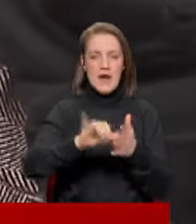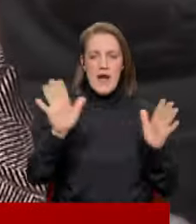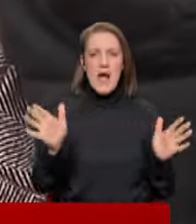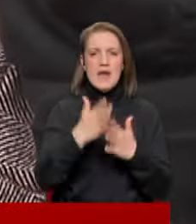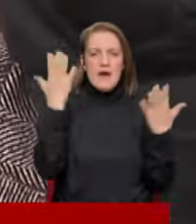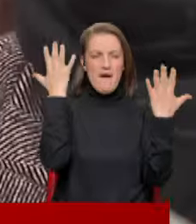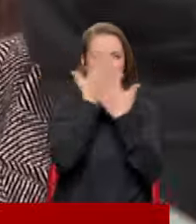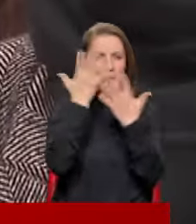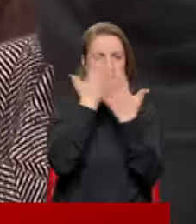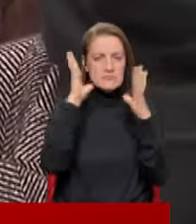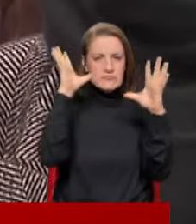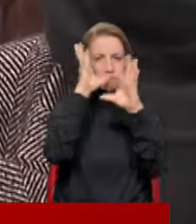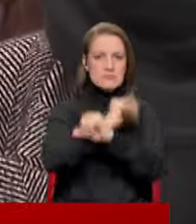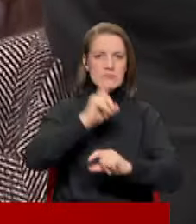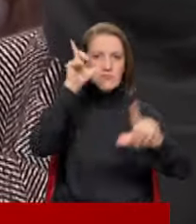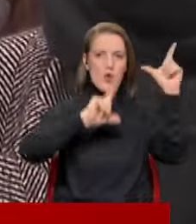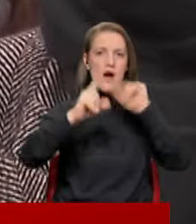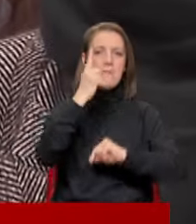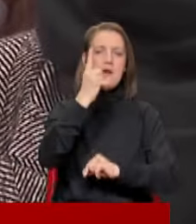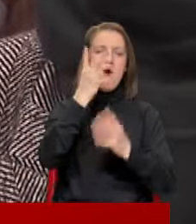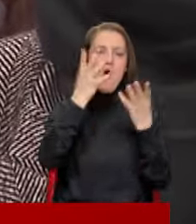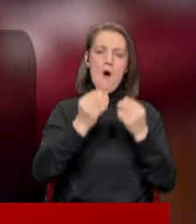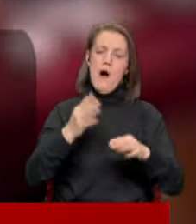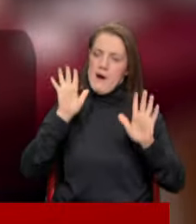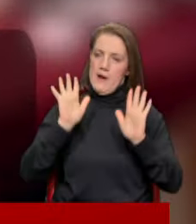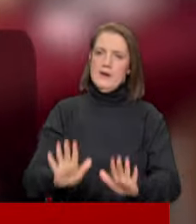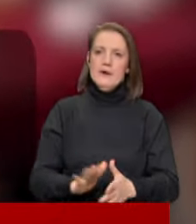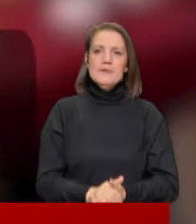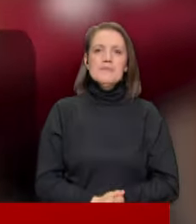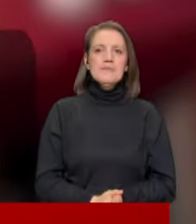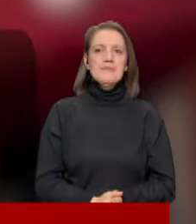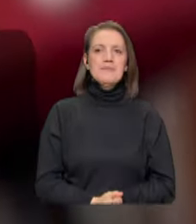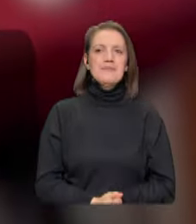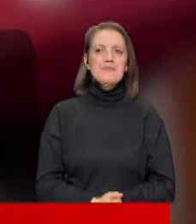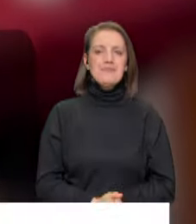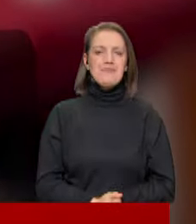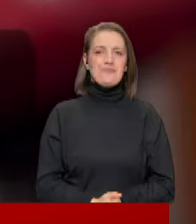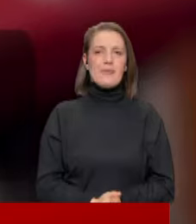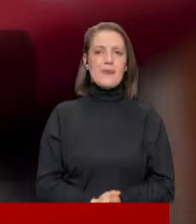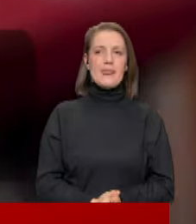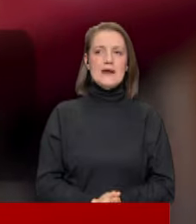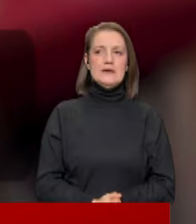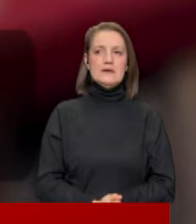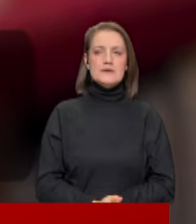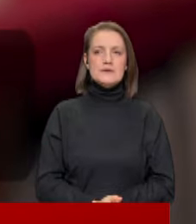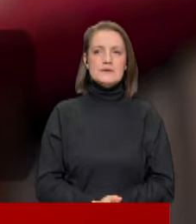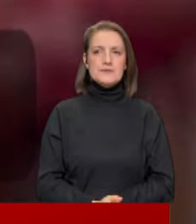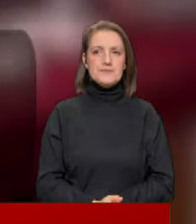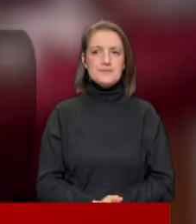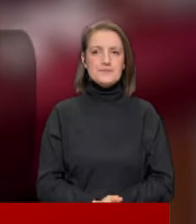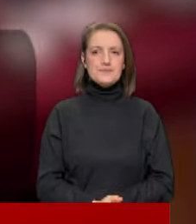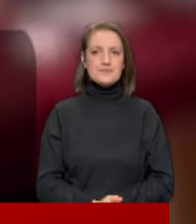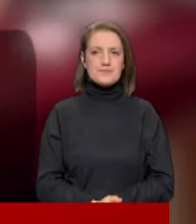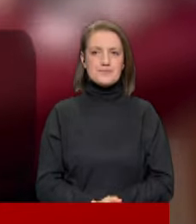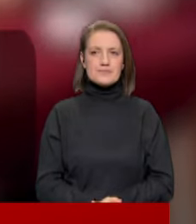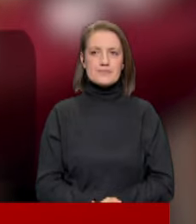en karanlık fotoğraflardan bir tanesi olarak Yerini almıştır Türkiye'de il ve ilçenin bir arada olduğu tek devlet asız